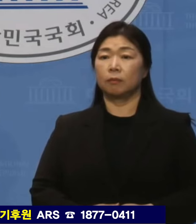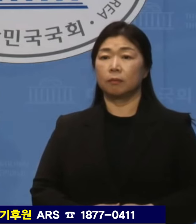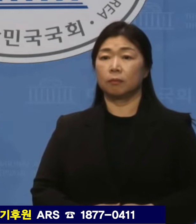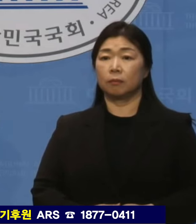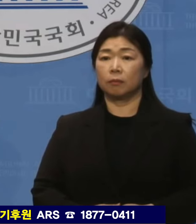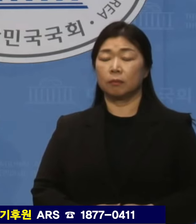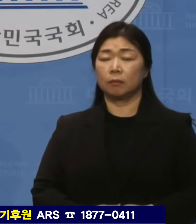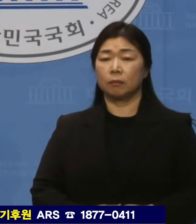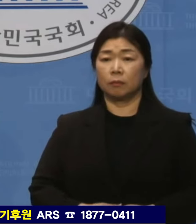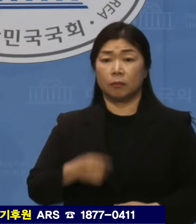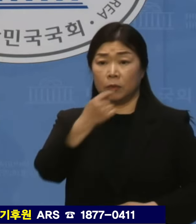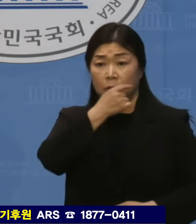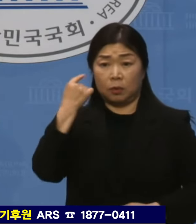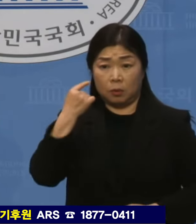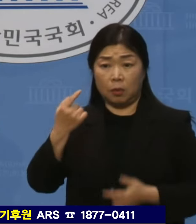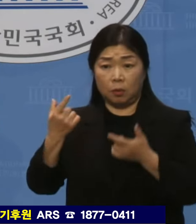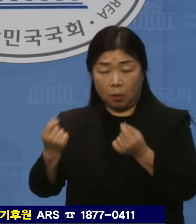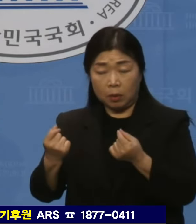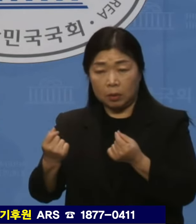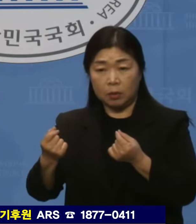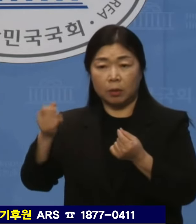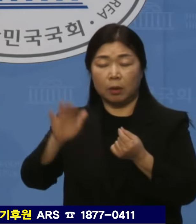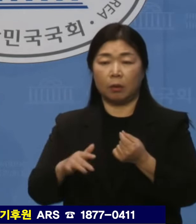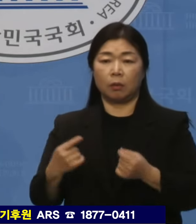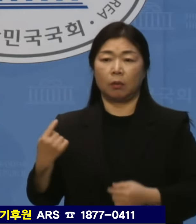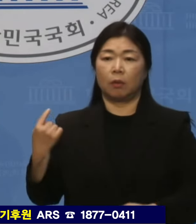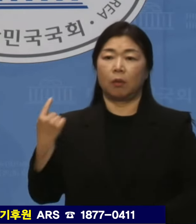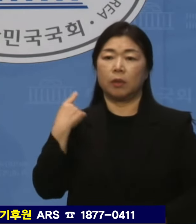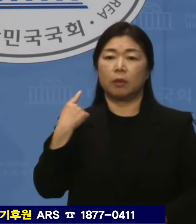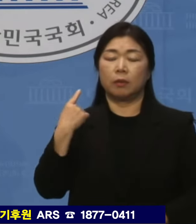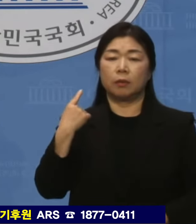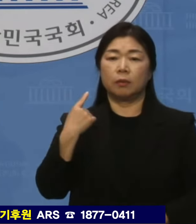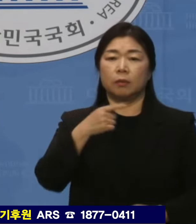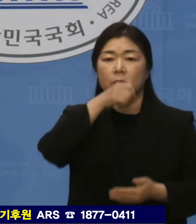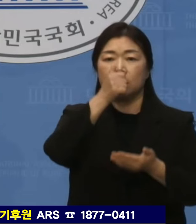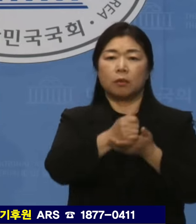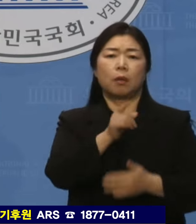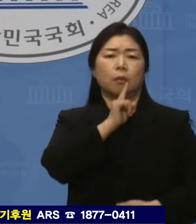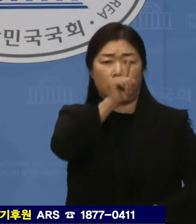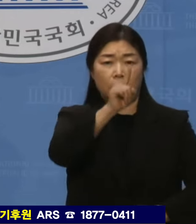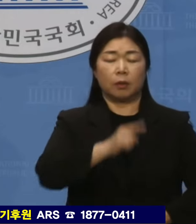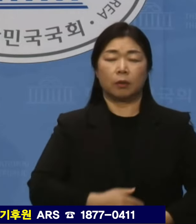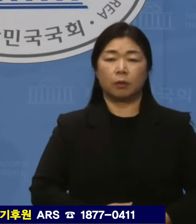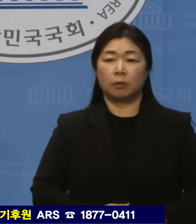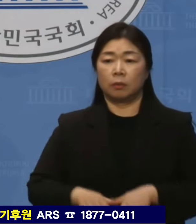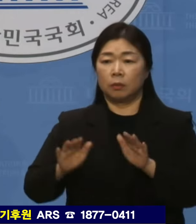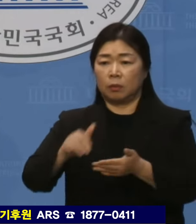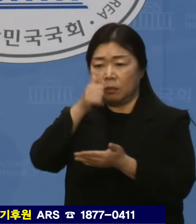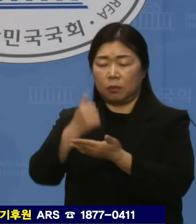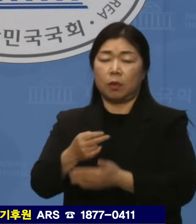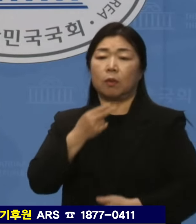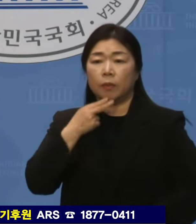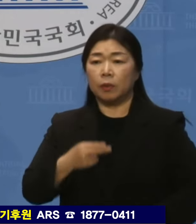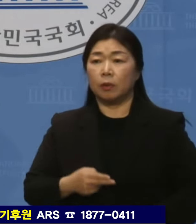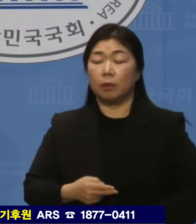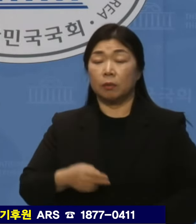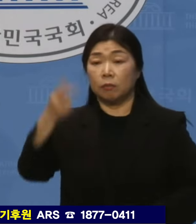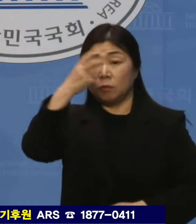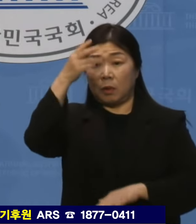같은 증거로 어제는 기소하고 오늘은 무혐의 처분되는 검찰 수사를